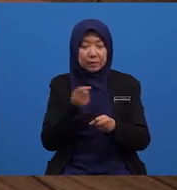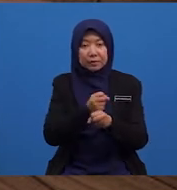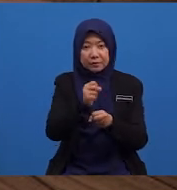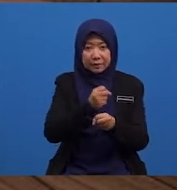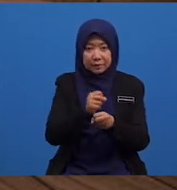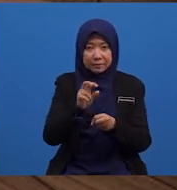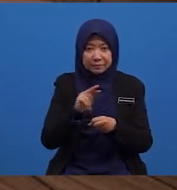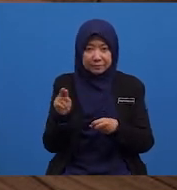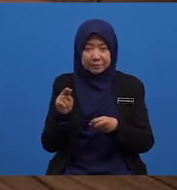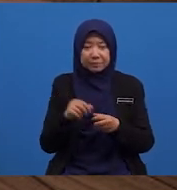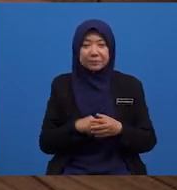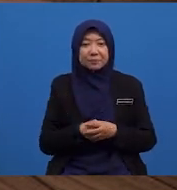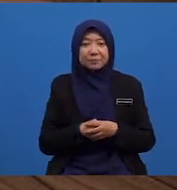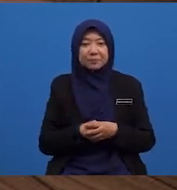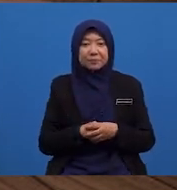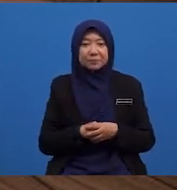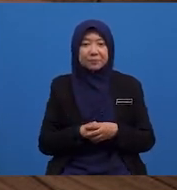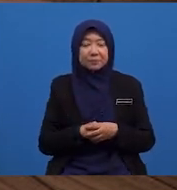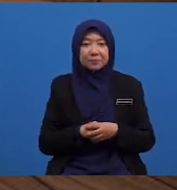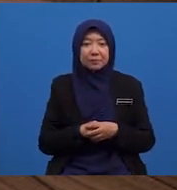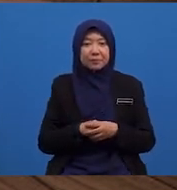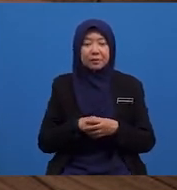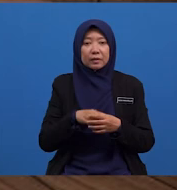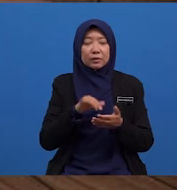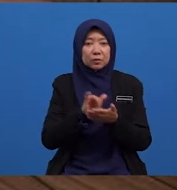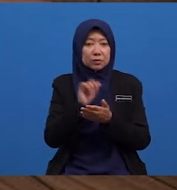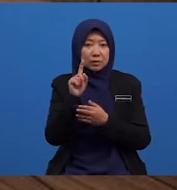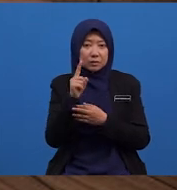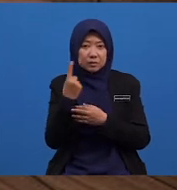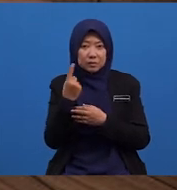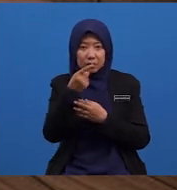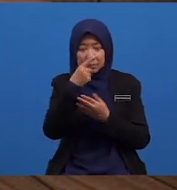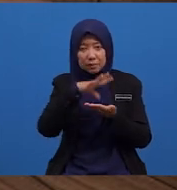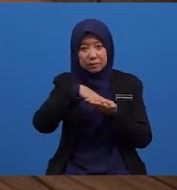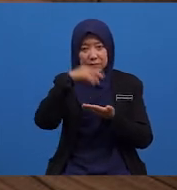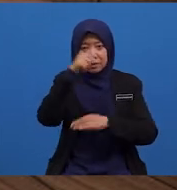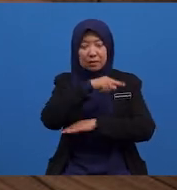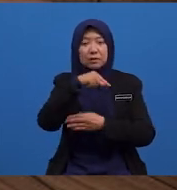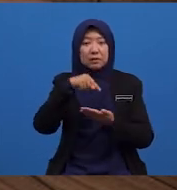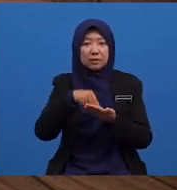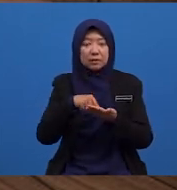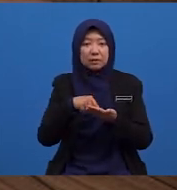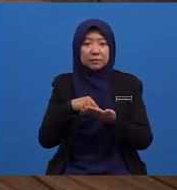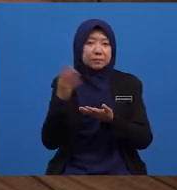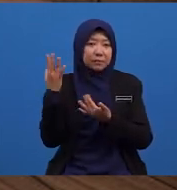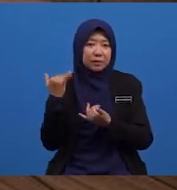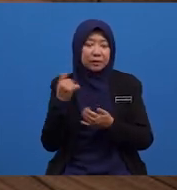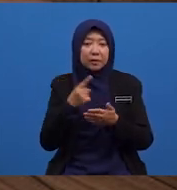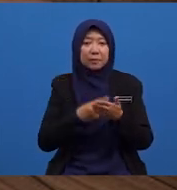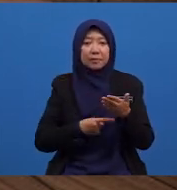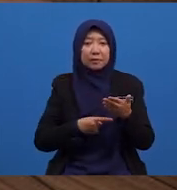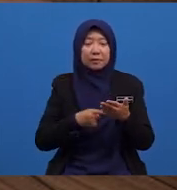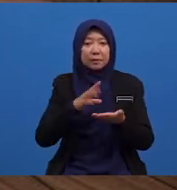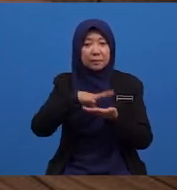atau sindiran. Baiklah, sekian saja pelajaran kita untuk kali ini. Semoga apa yang